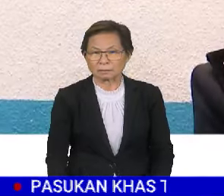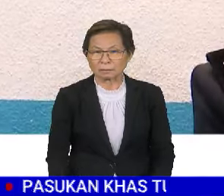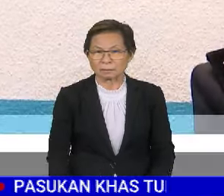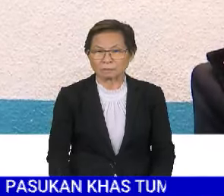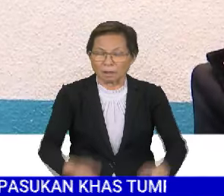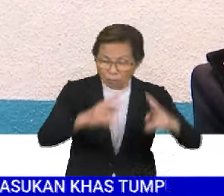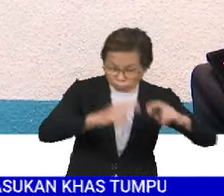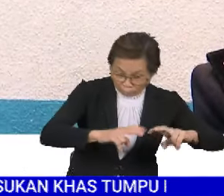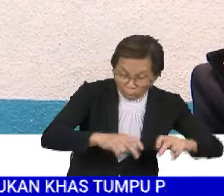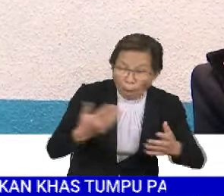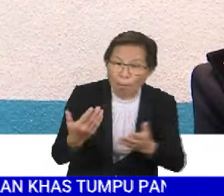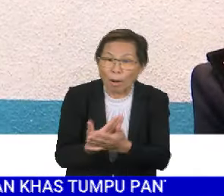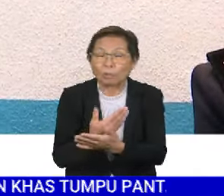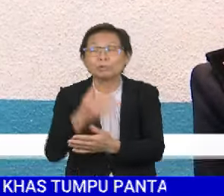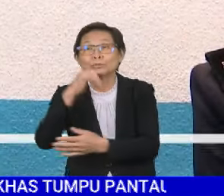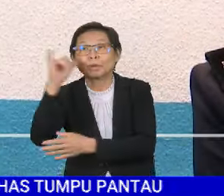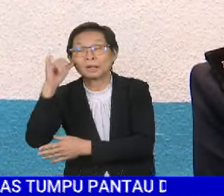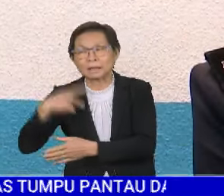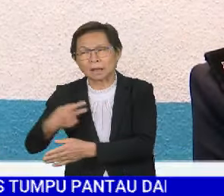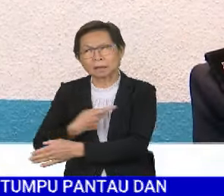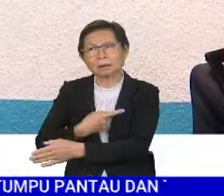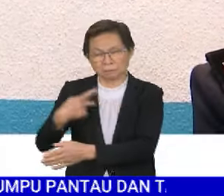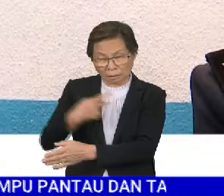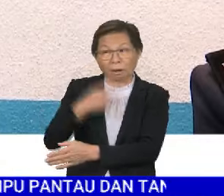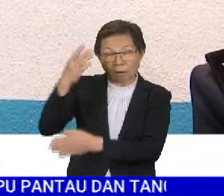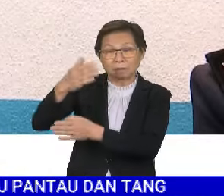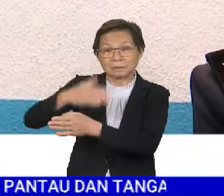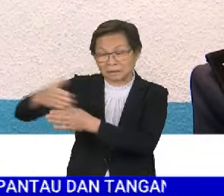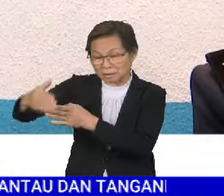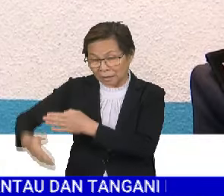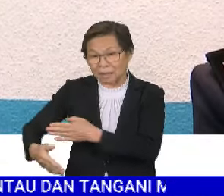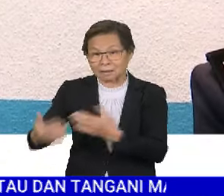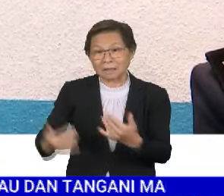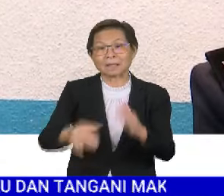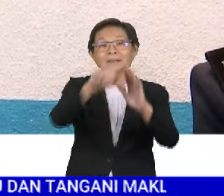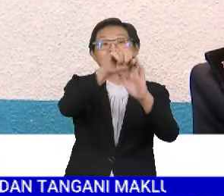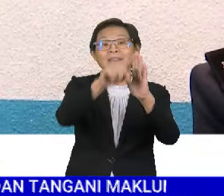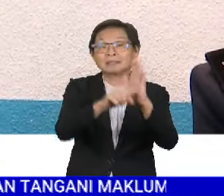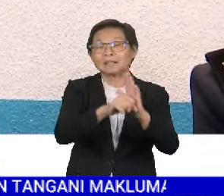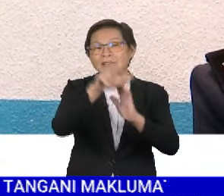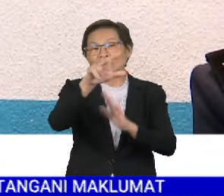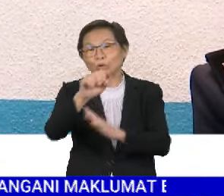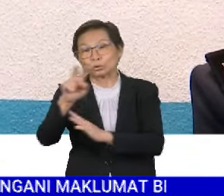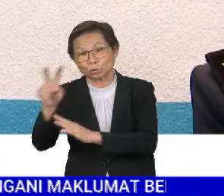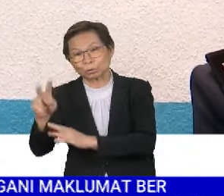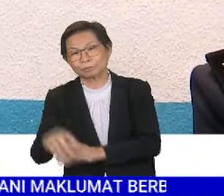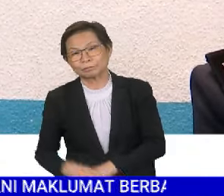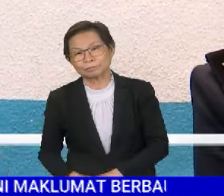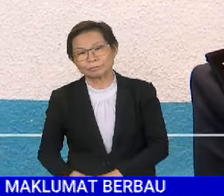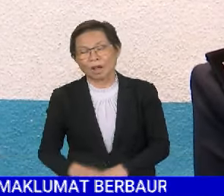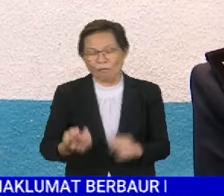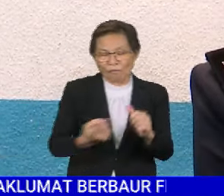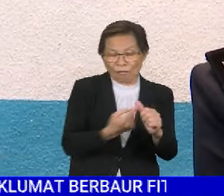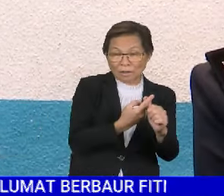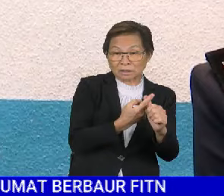So, siasatan masih baru, masih semalam dan kita akan teruskan siasatan. Setakat ini kita buka di bawah stesen 302 lah berdasarkan sekadar tembakan itu. Dan pertama